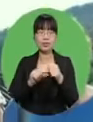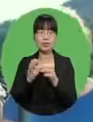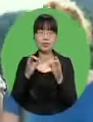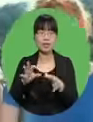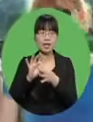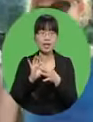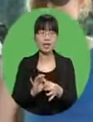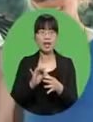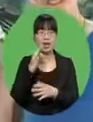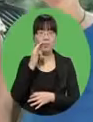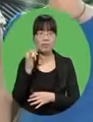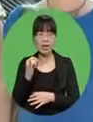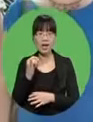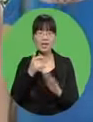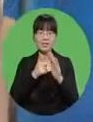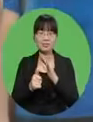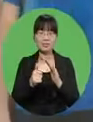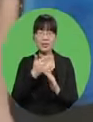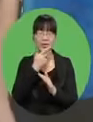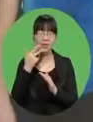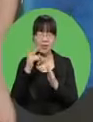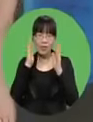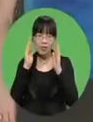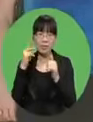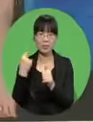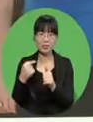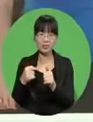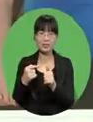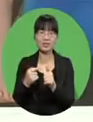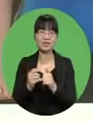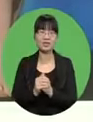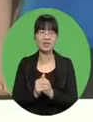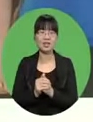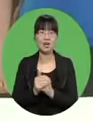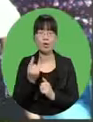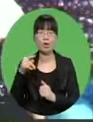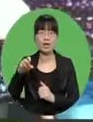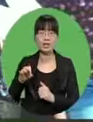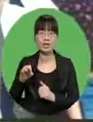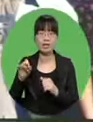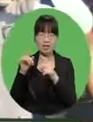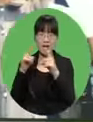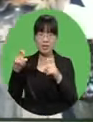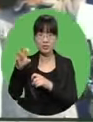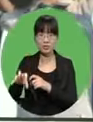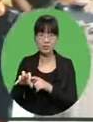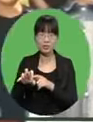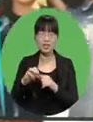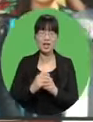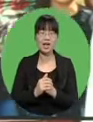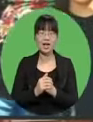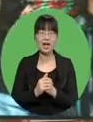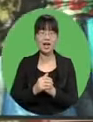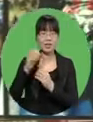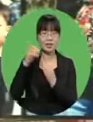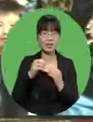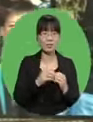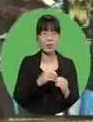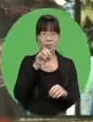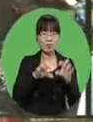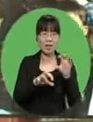5년간 계속된 엄마표 영어 교육. 아이들은 화성행궁과 민속촌을 다니며 외국인 친구들을